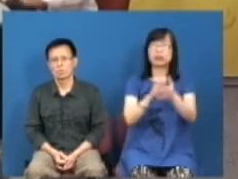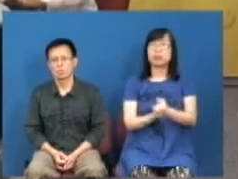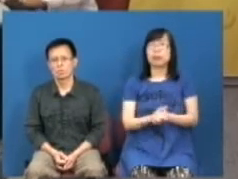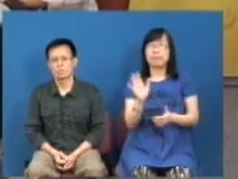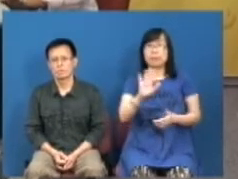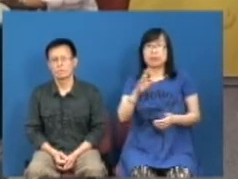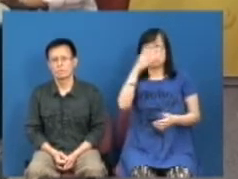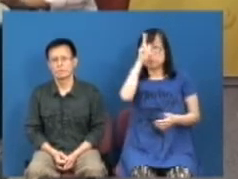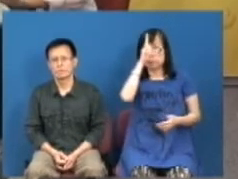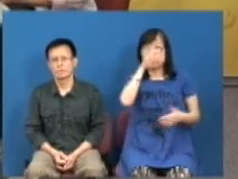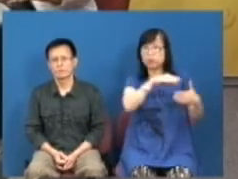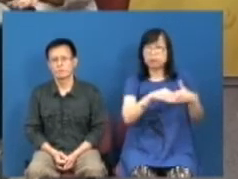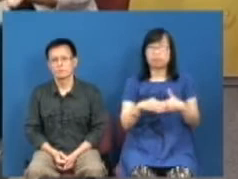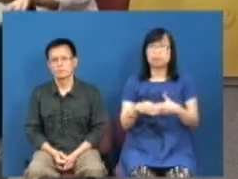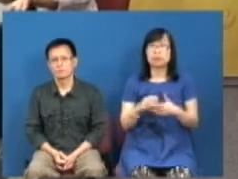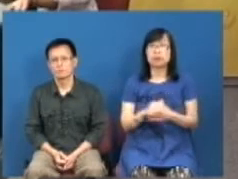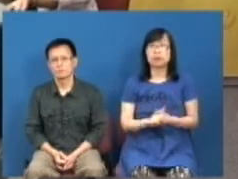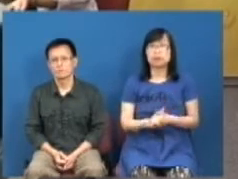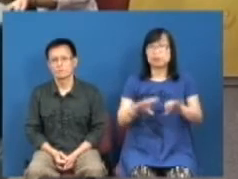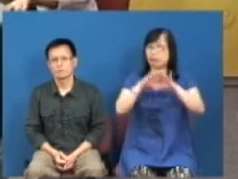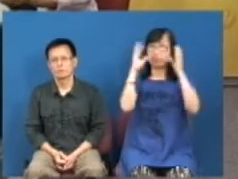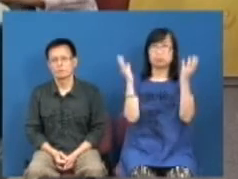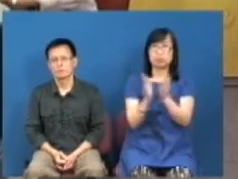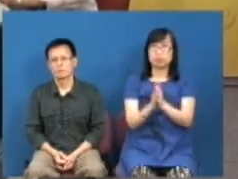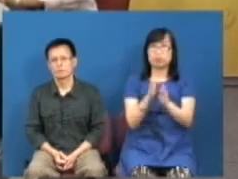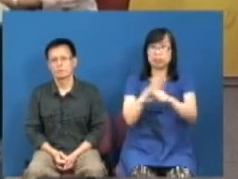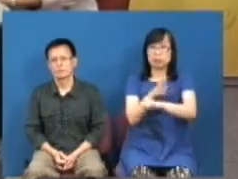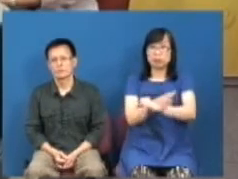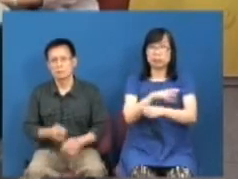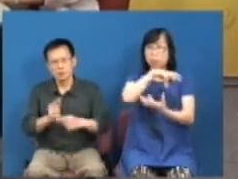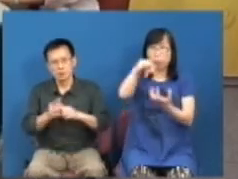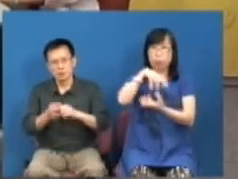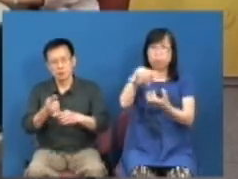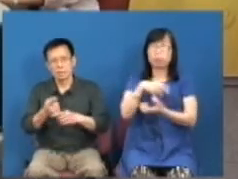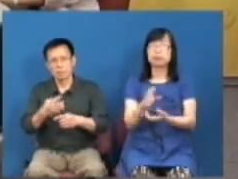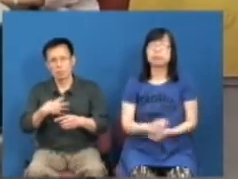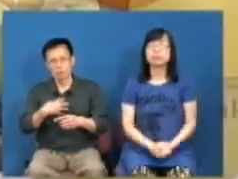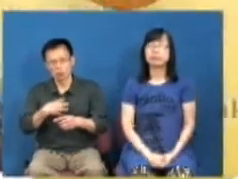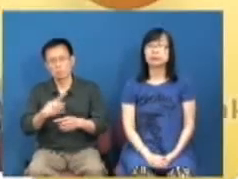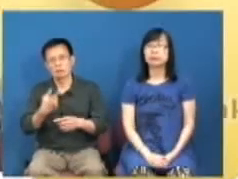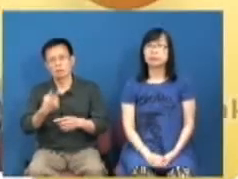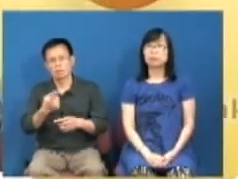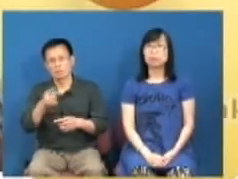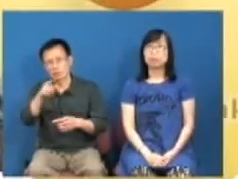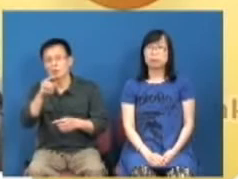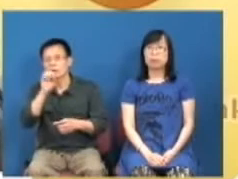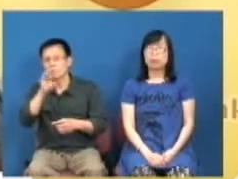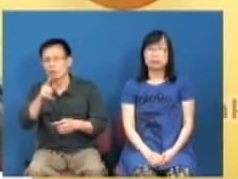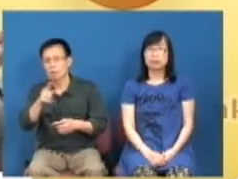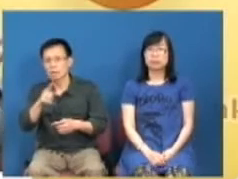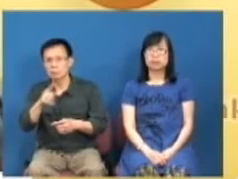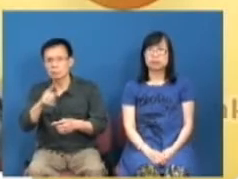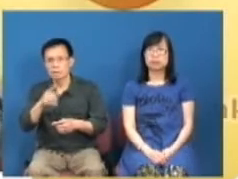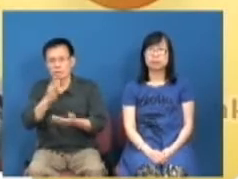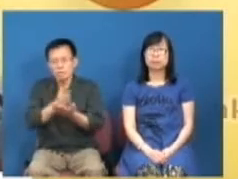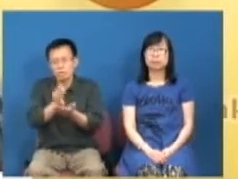政府去帶動咧，根本成個社會咧就亂龍。 其實反而我覺得係即係你話你講話坐